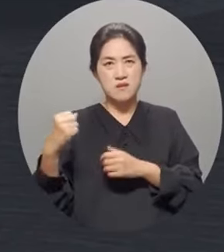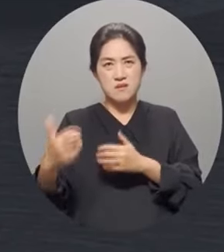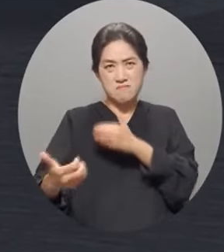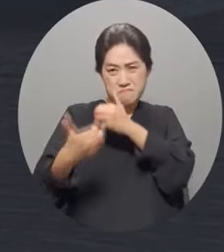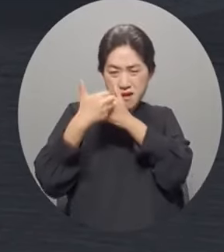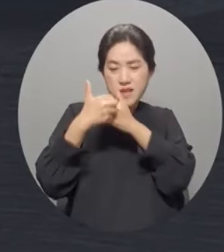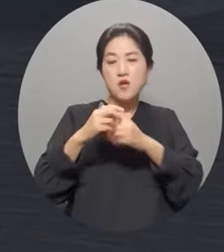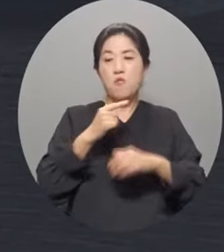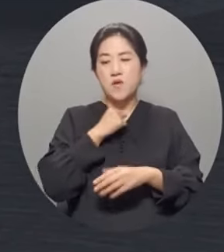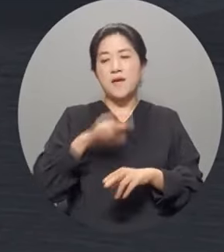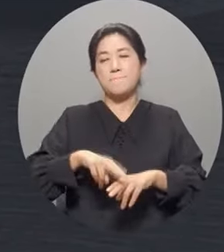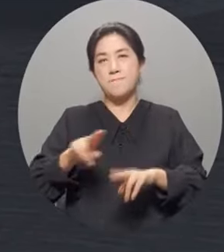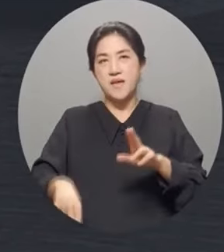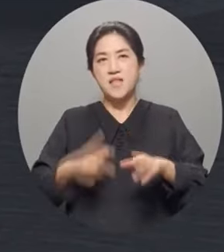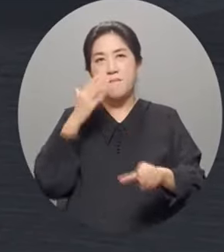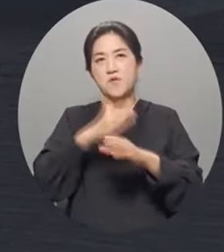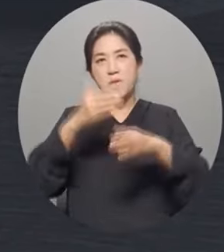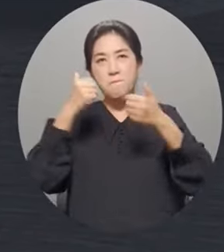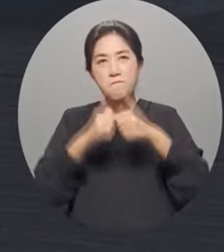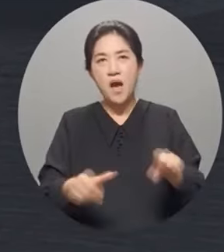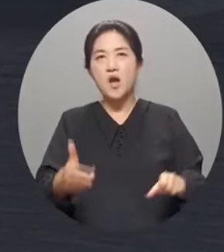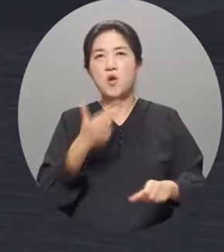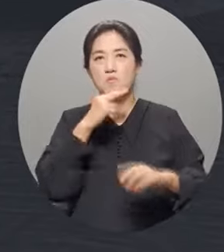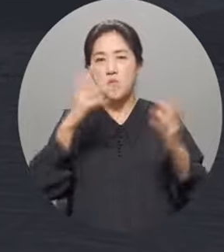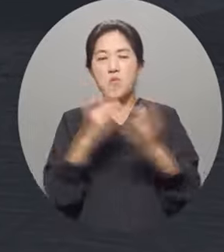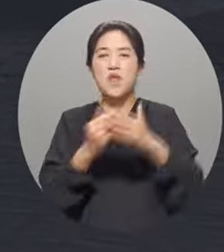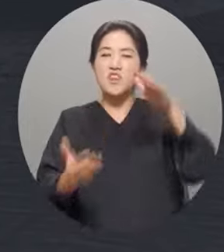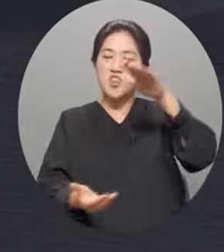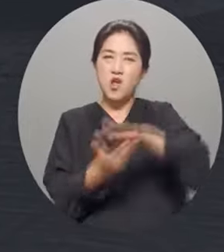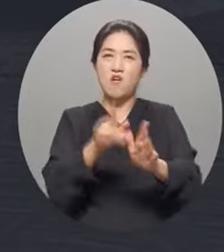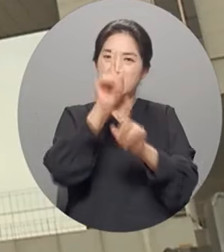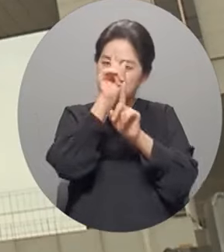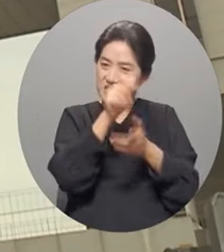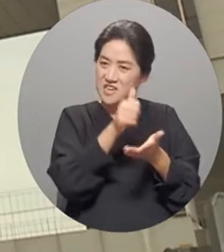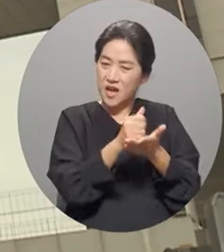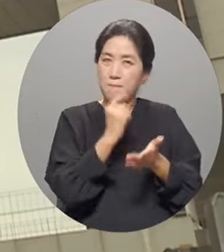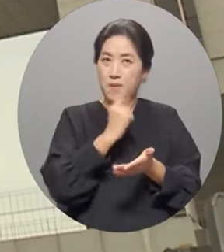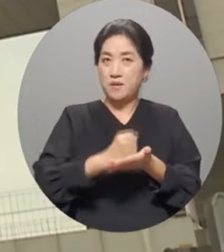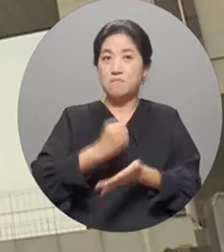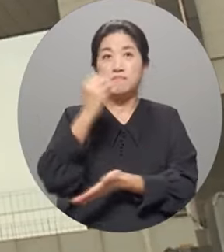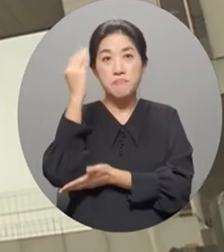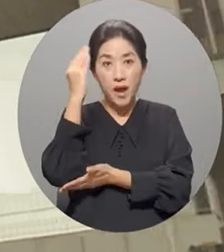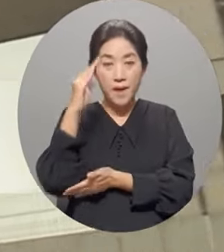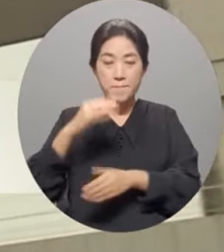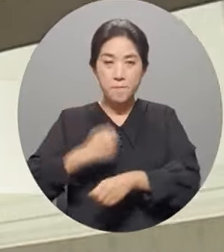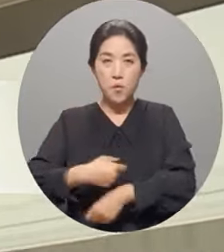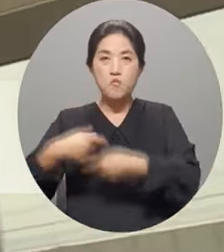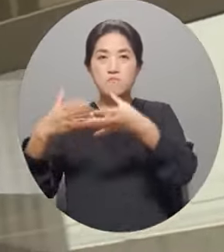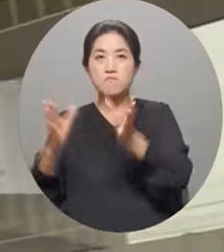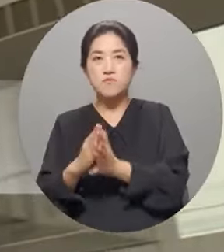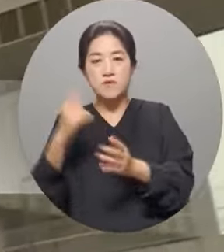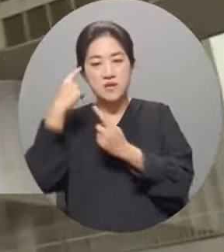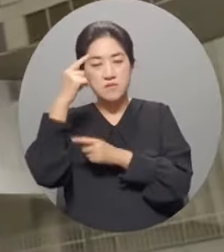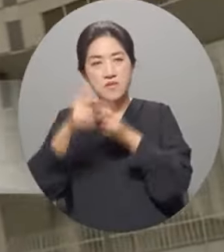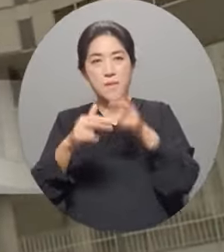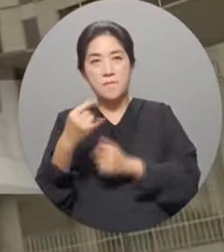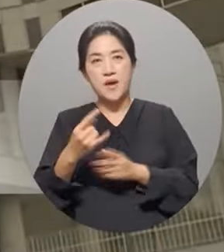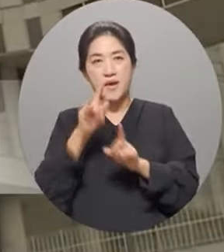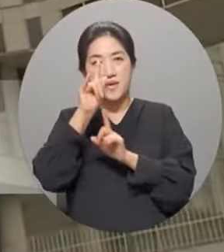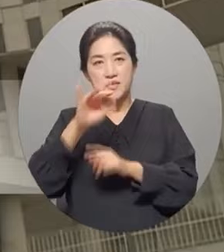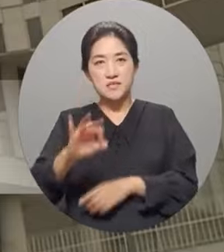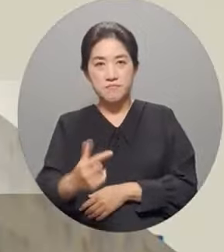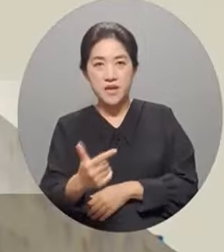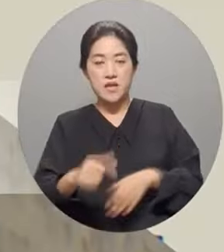선언해 민주주의를 파괴하지 않고 완성시켰다고 주장했습니다. 보훈부는 기념사업회가 이승만 전